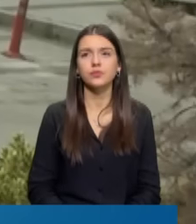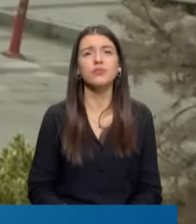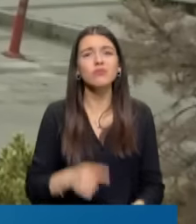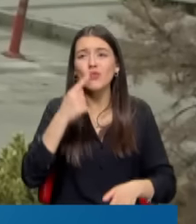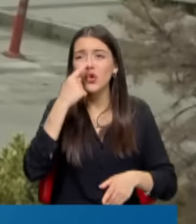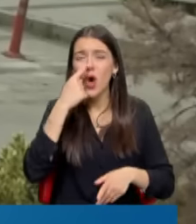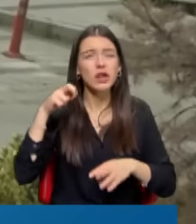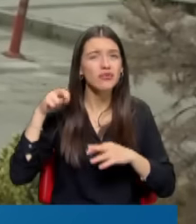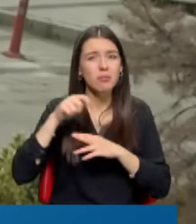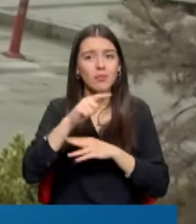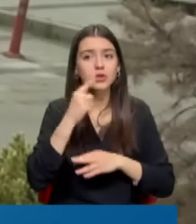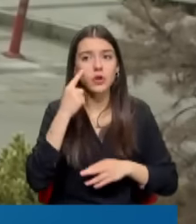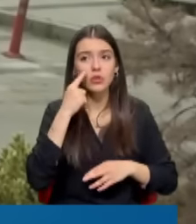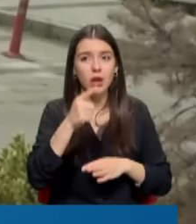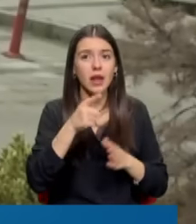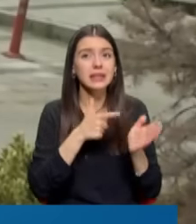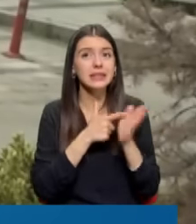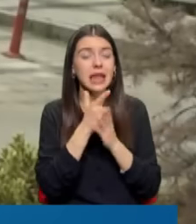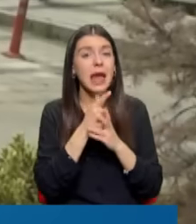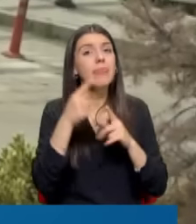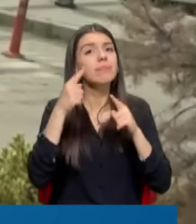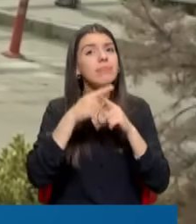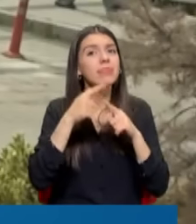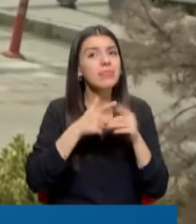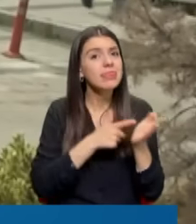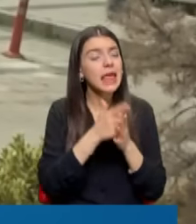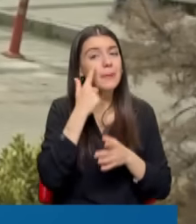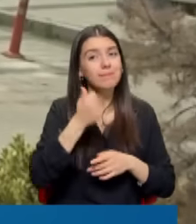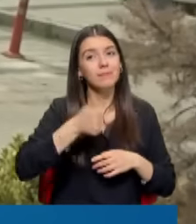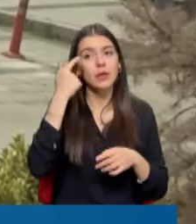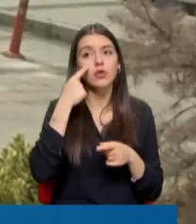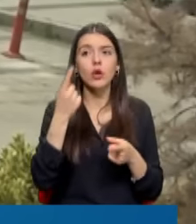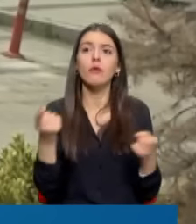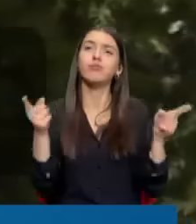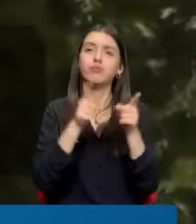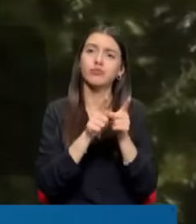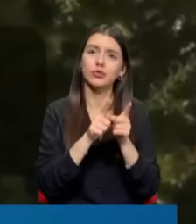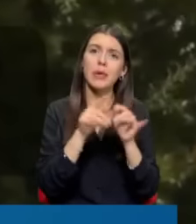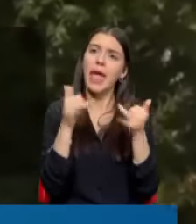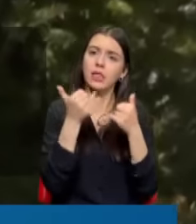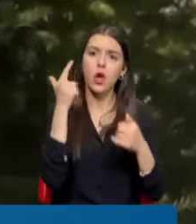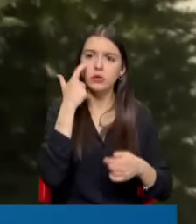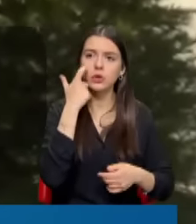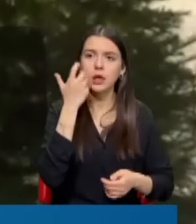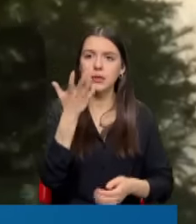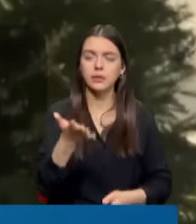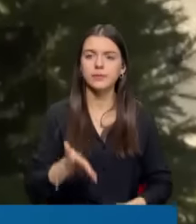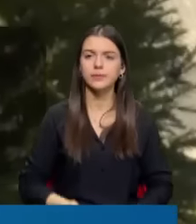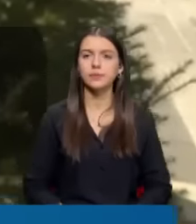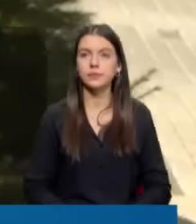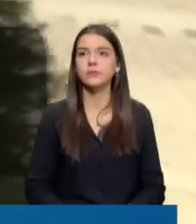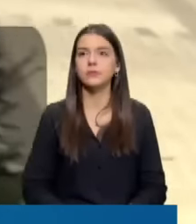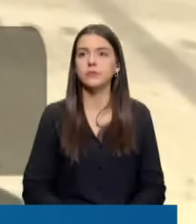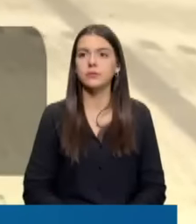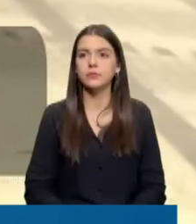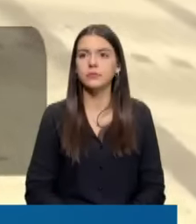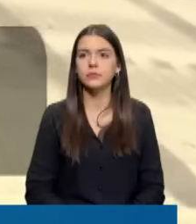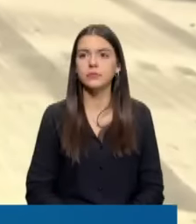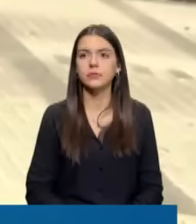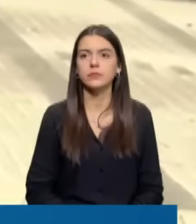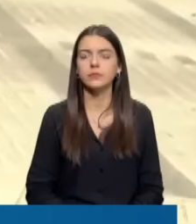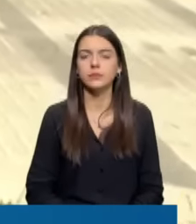Kokarca zararlısını Tarım Bakanı ile buluşturma etkinliğine hoş geldiniz. Ben bunları taze taze getirdim. Biraz da bakanımız orasını